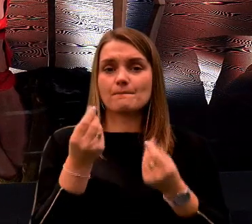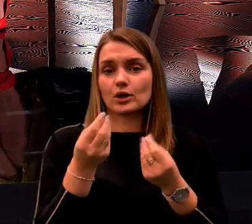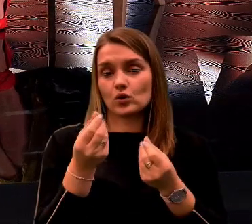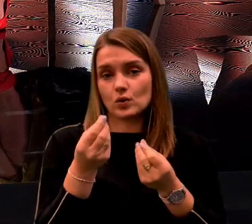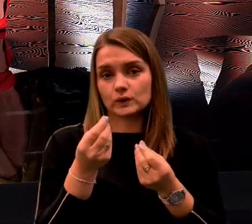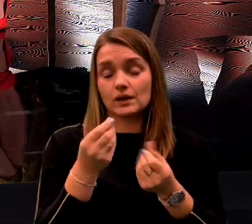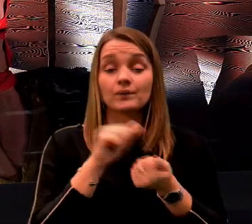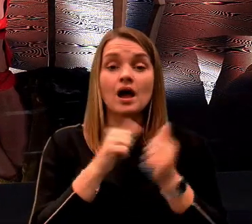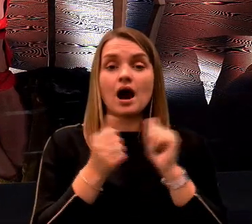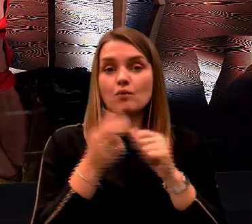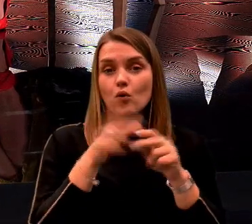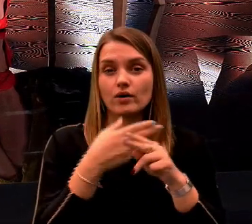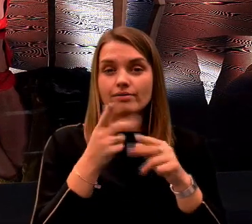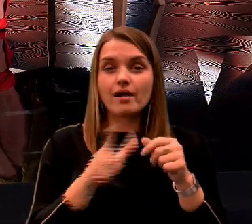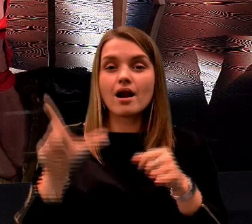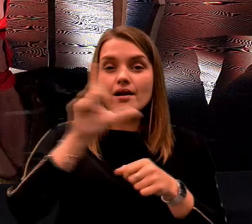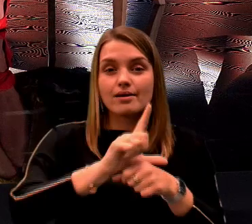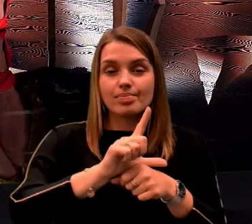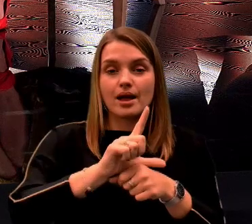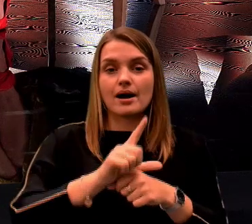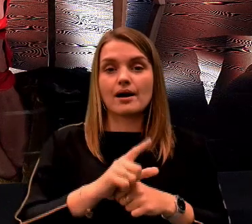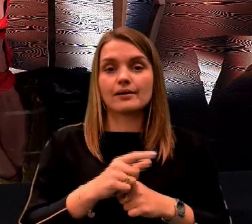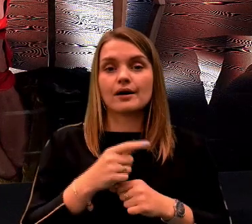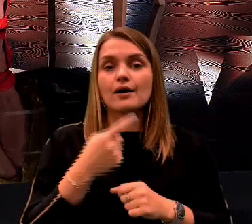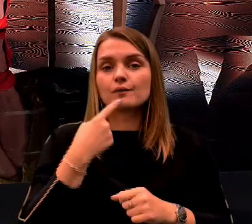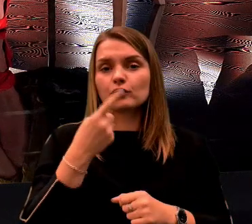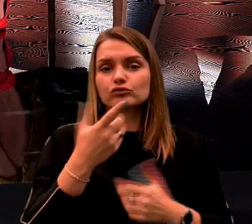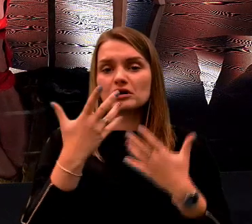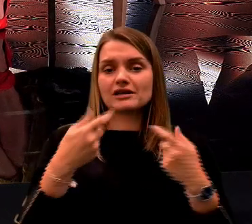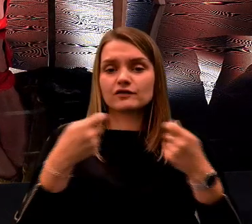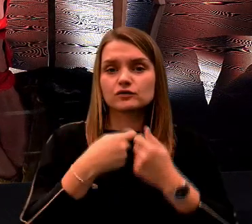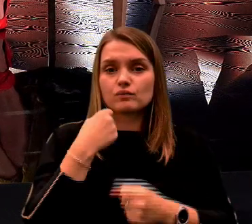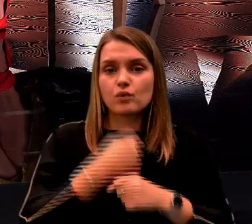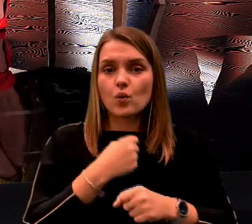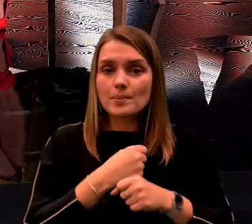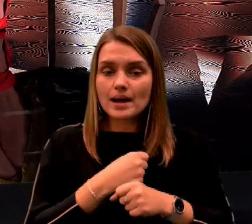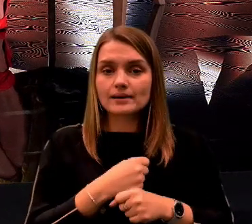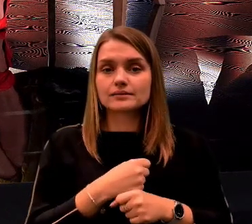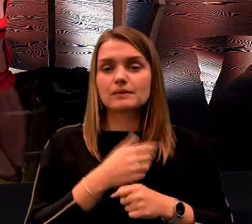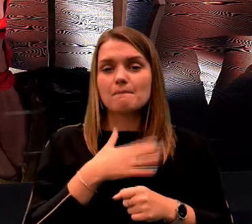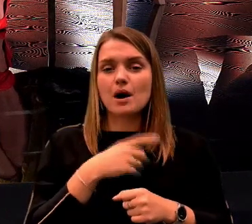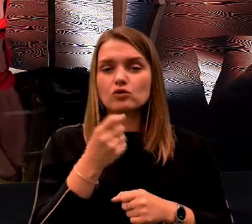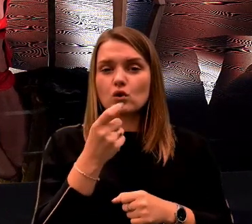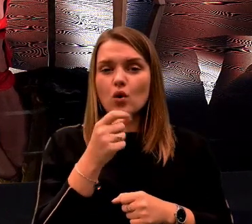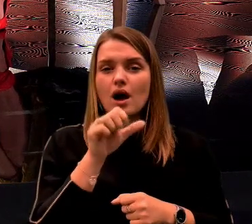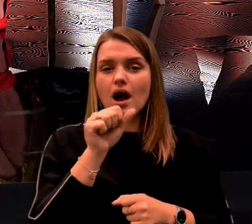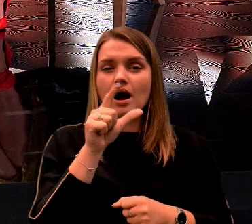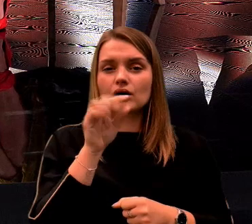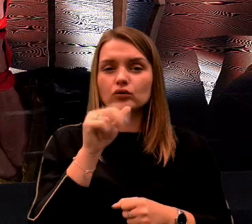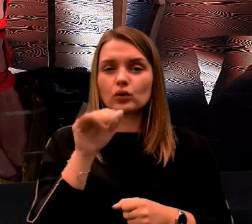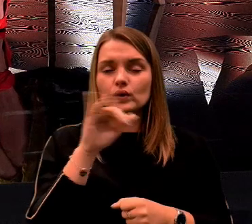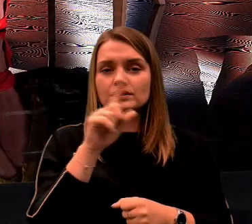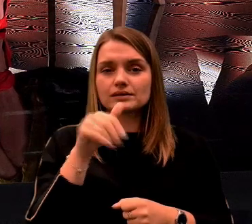Kiedy lider jest taki, czyli jest nastawiony na współpracę, ma w sobie trochę tego altruizmu, chęci dzielenia się